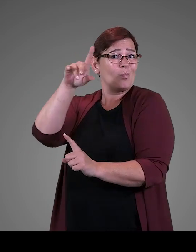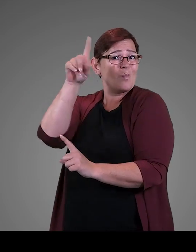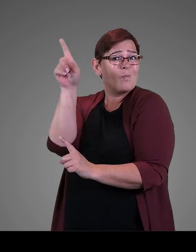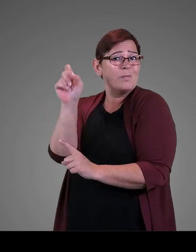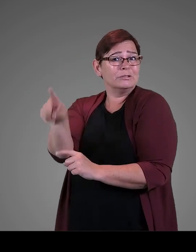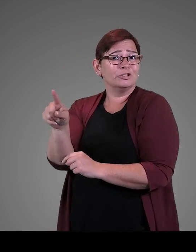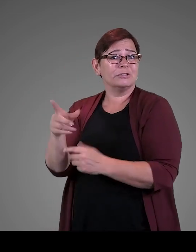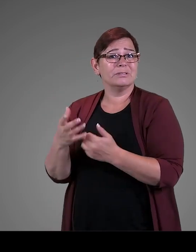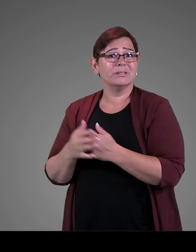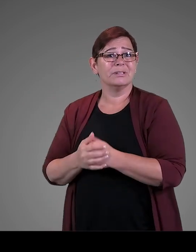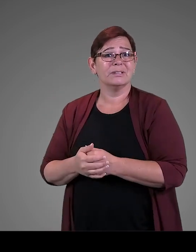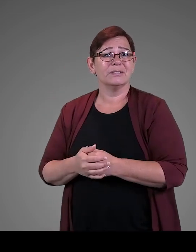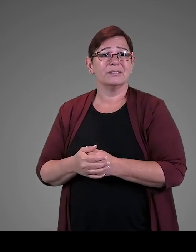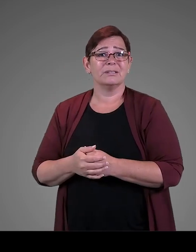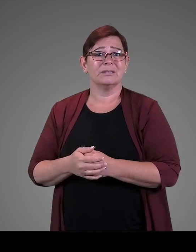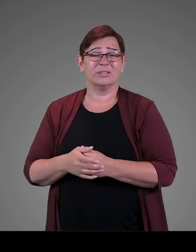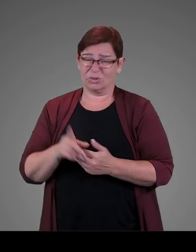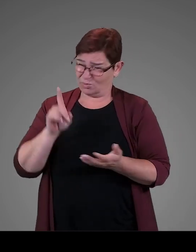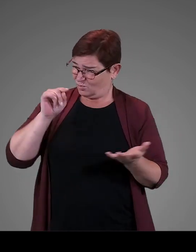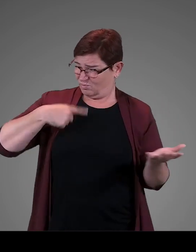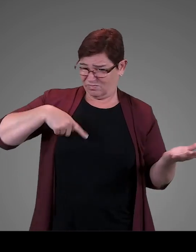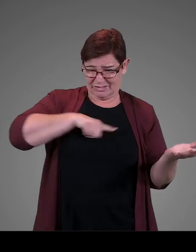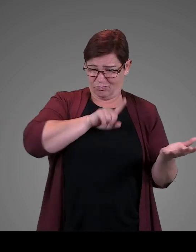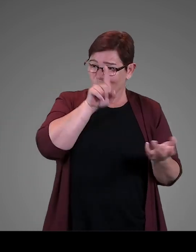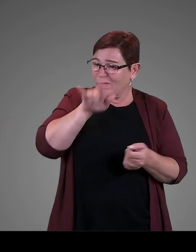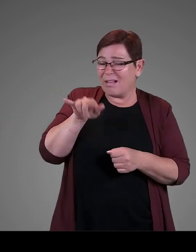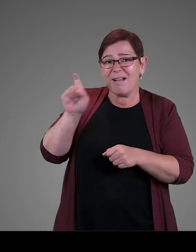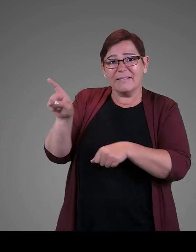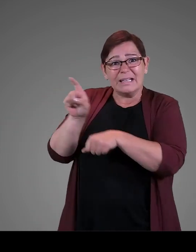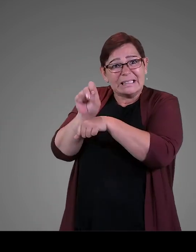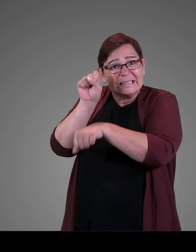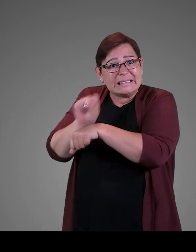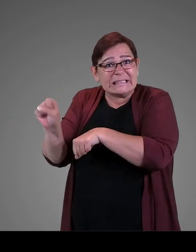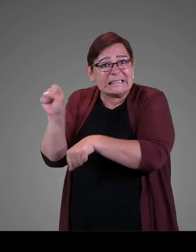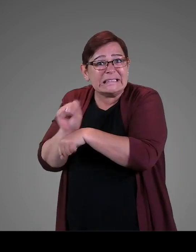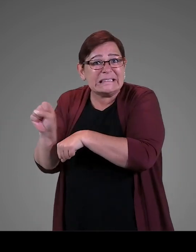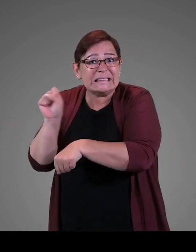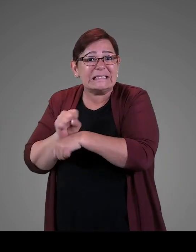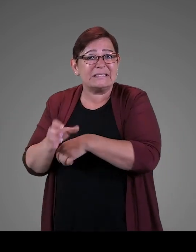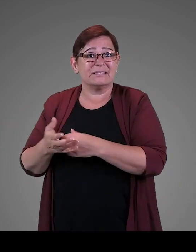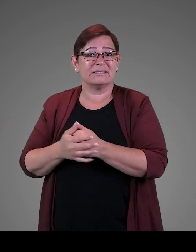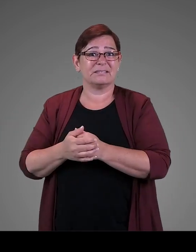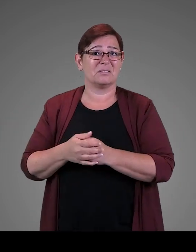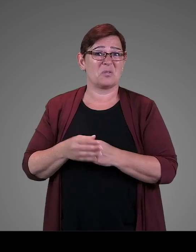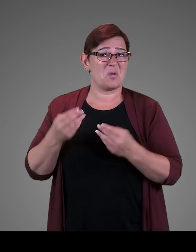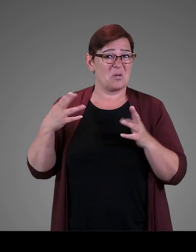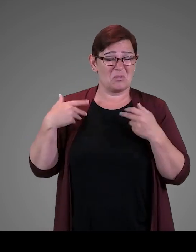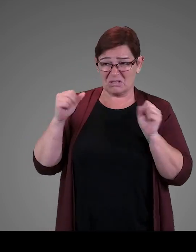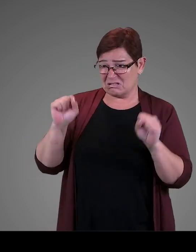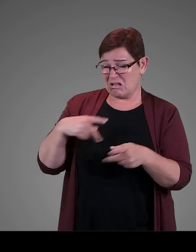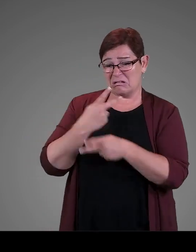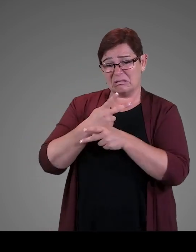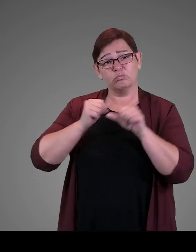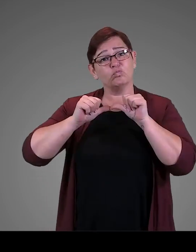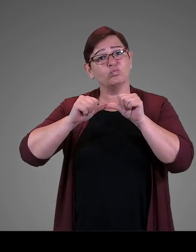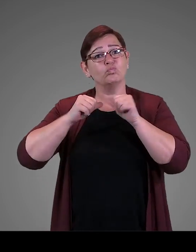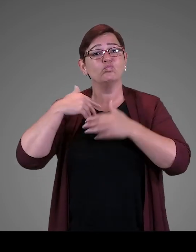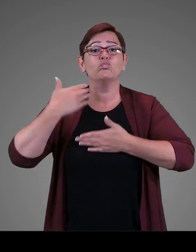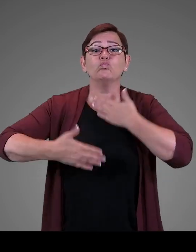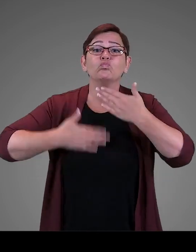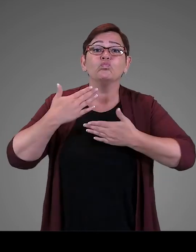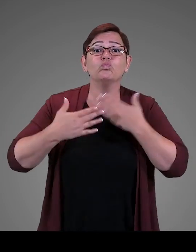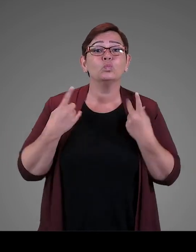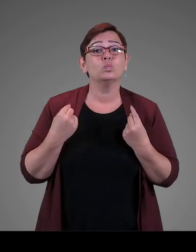quelque chose? Puis c'est une bonne question. Est-ce qu'on est vraiment obligé de travailler si fort? Est-ce qu'on peut juste continuer à faire comme on